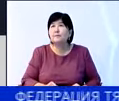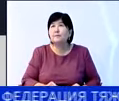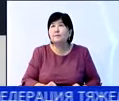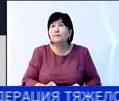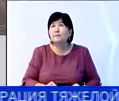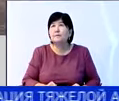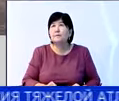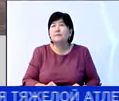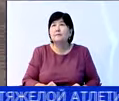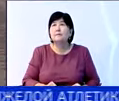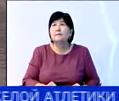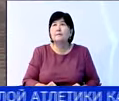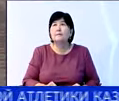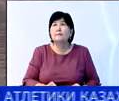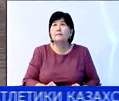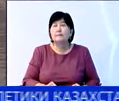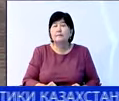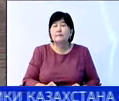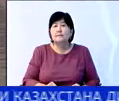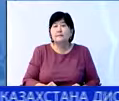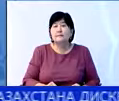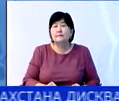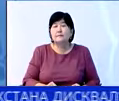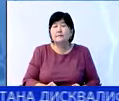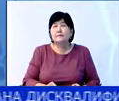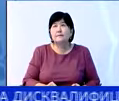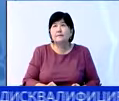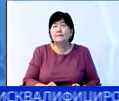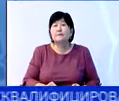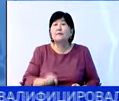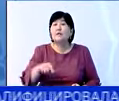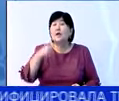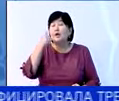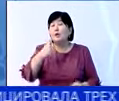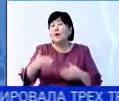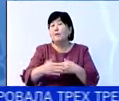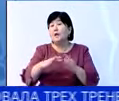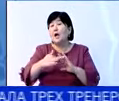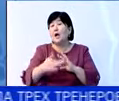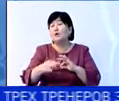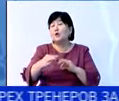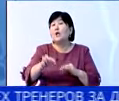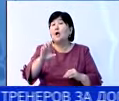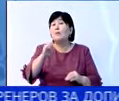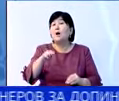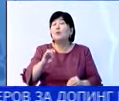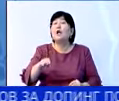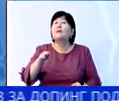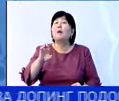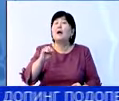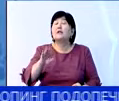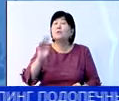Альжанов, Нуржан Музарапшин, Торихан Кожахметов, телеканал «Кызылорда». В этом году в пригородном населенном пункте Баймурат-Батыр